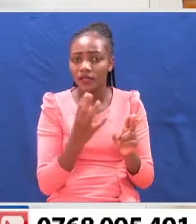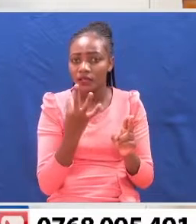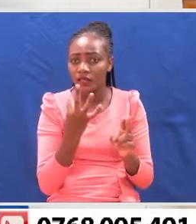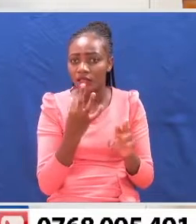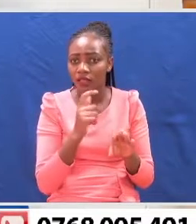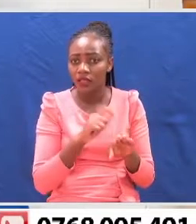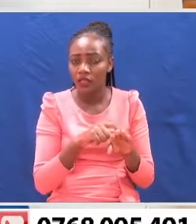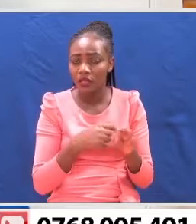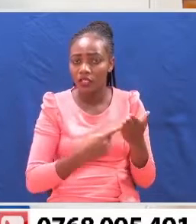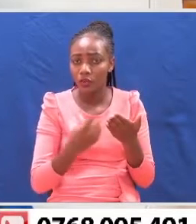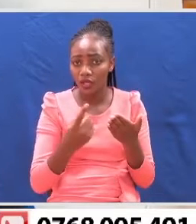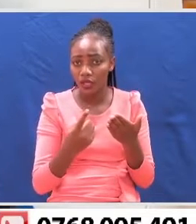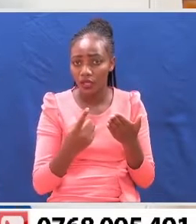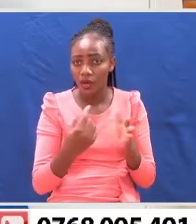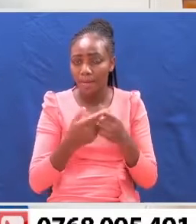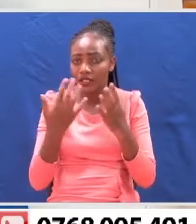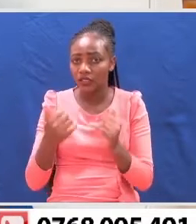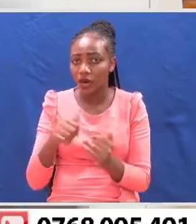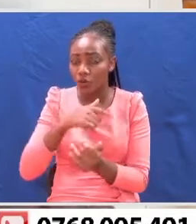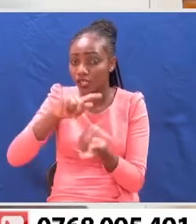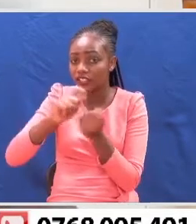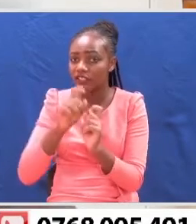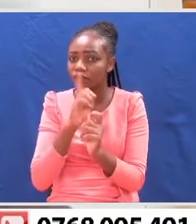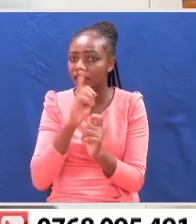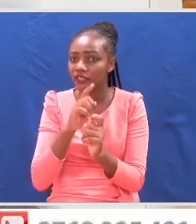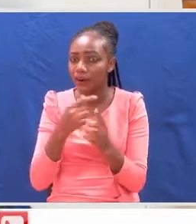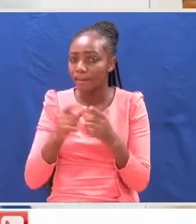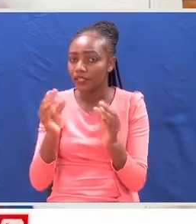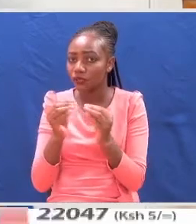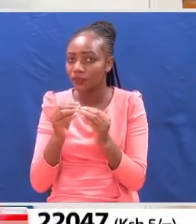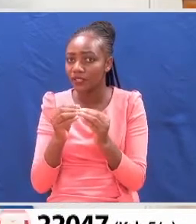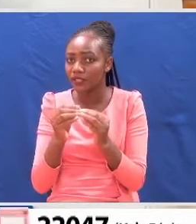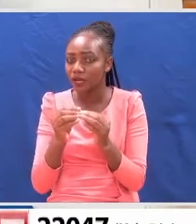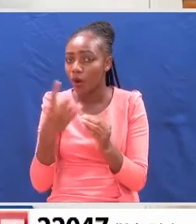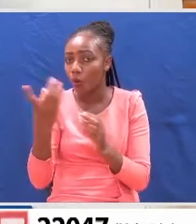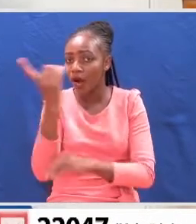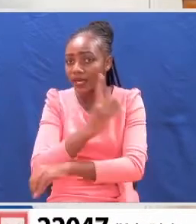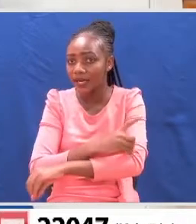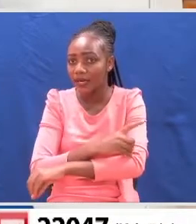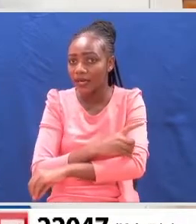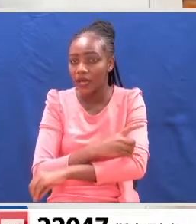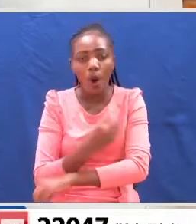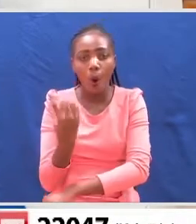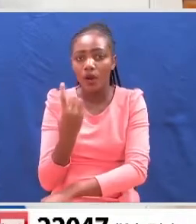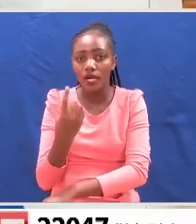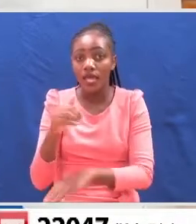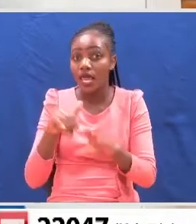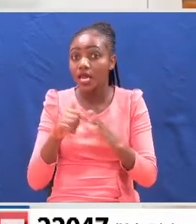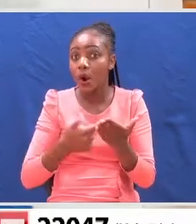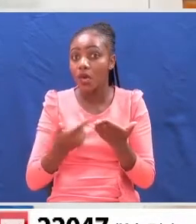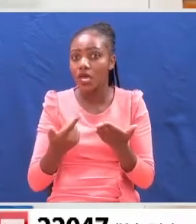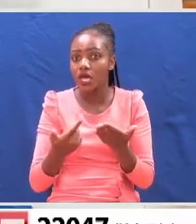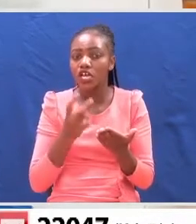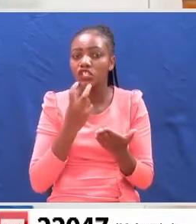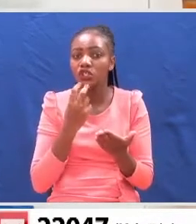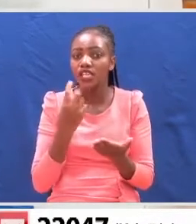kwa wiki, lakini sasa ilibidi tubadilishe tuwe tunakaa wiki siku moja kwa wiki, that is only